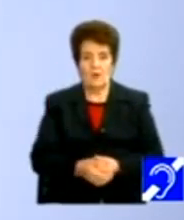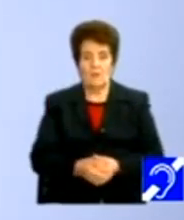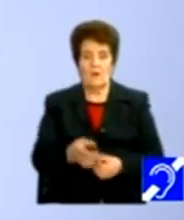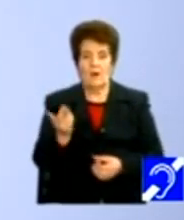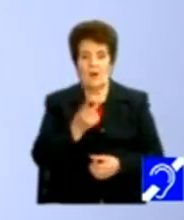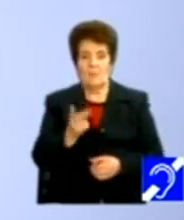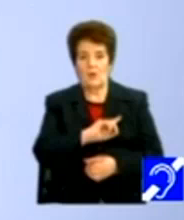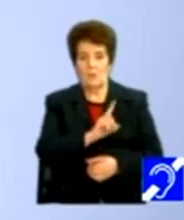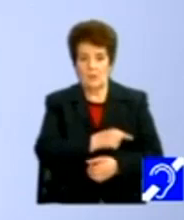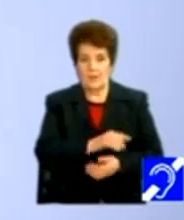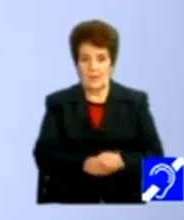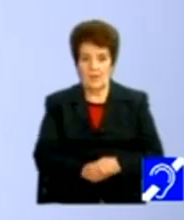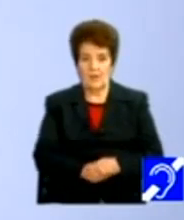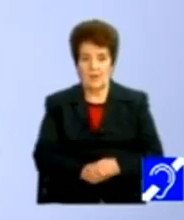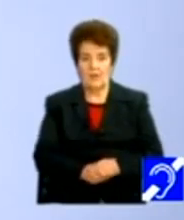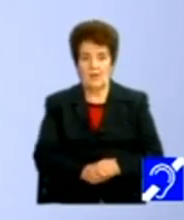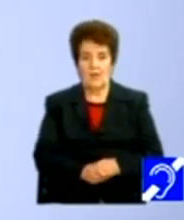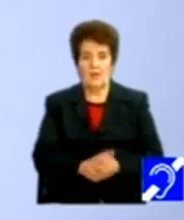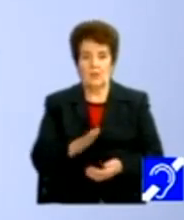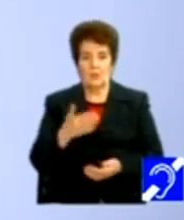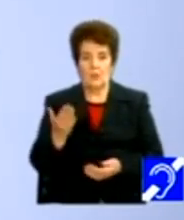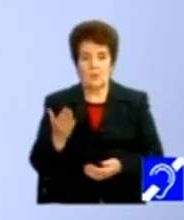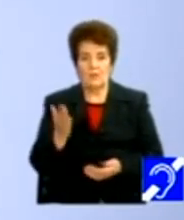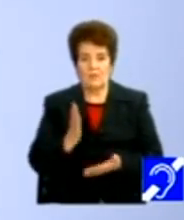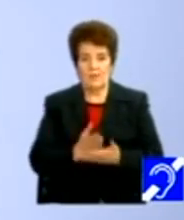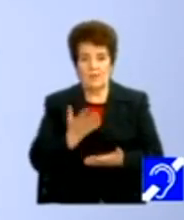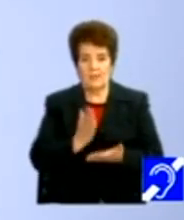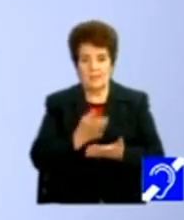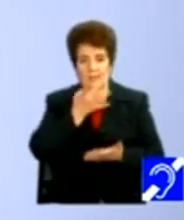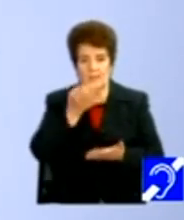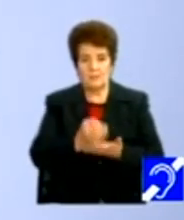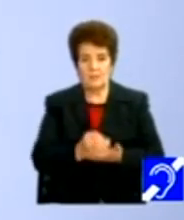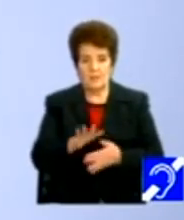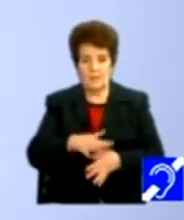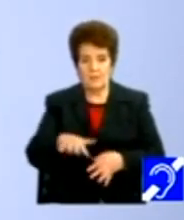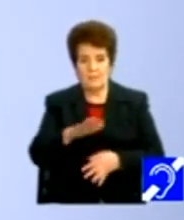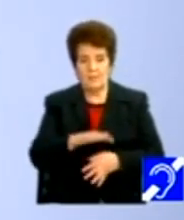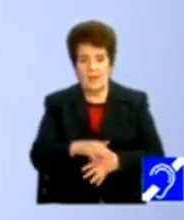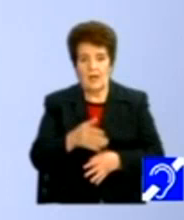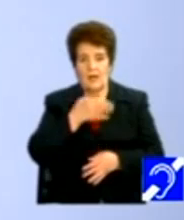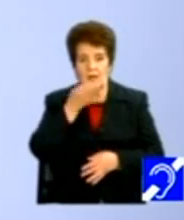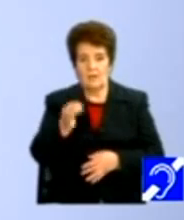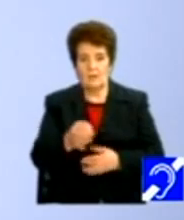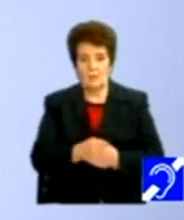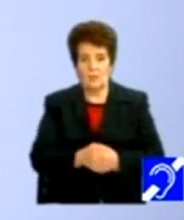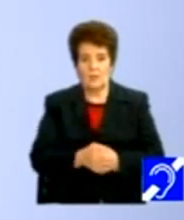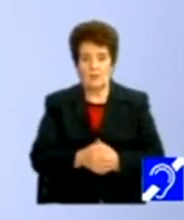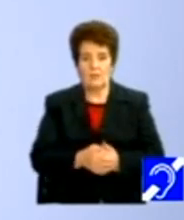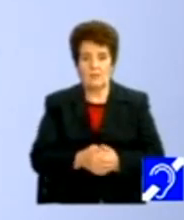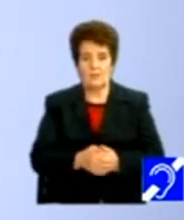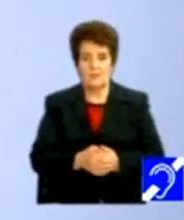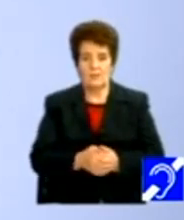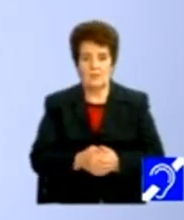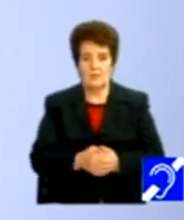ambele puteri într-un fel care sunt responsabile de acest perimetru s-au expus și au fost reciproc implicate